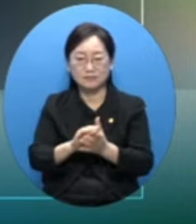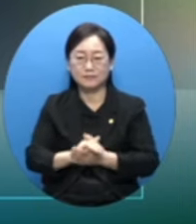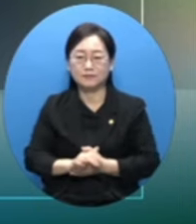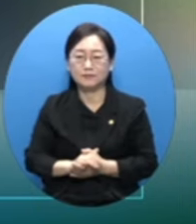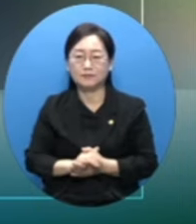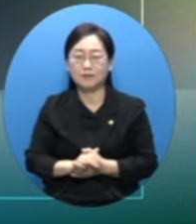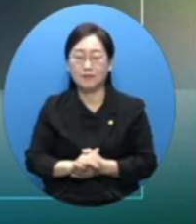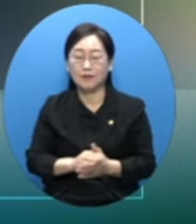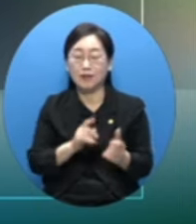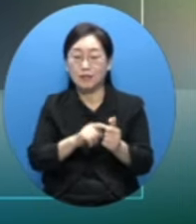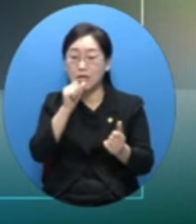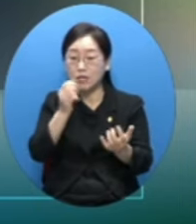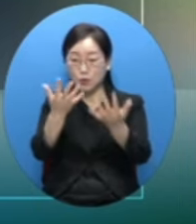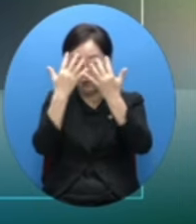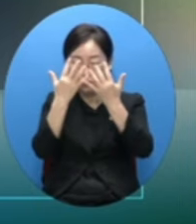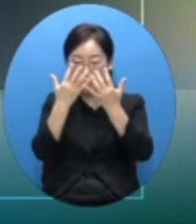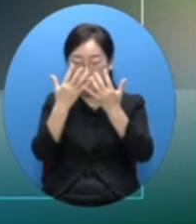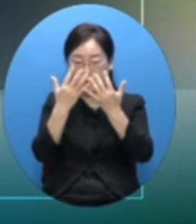근데 교도소에 갔는데